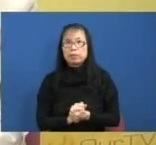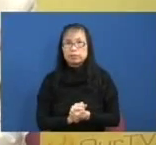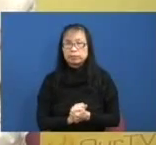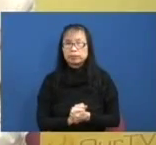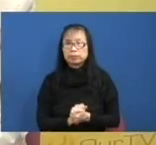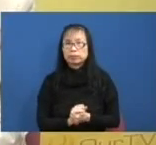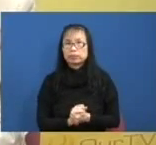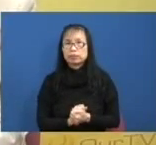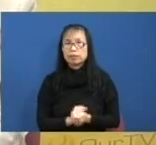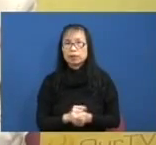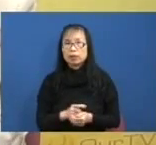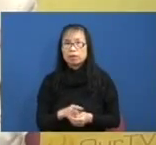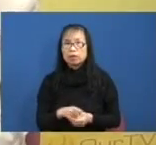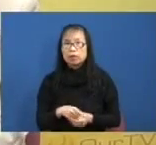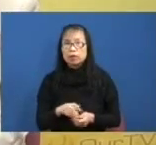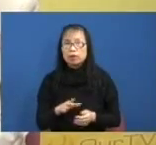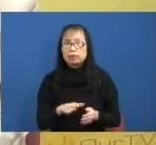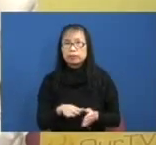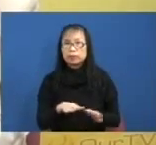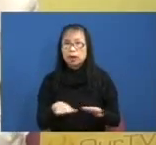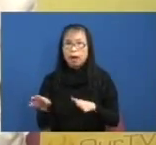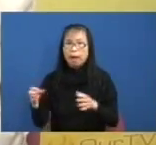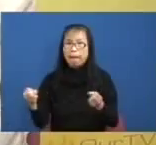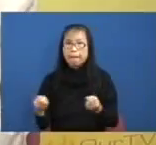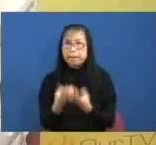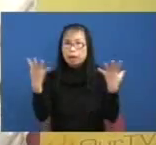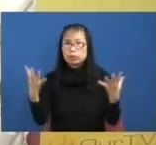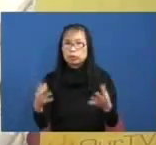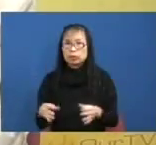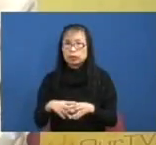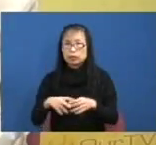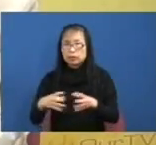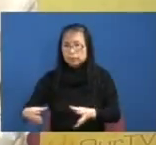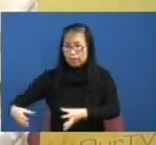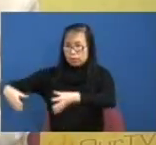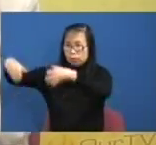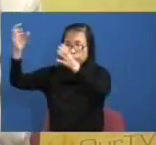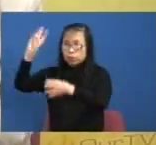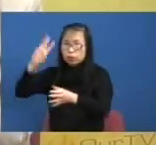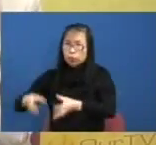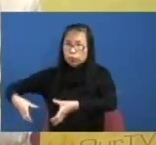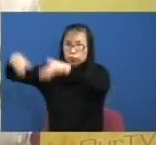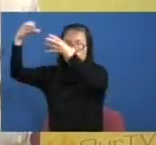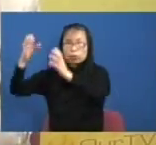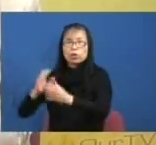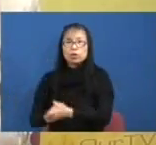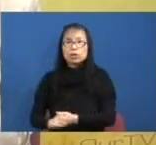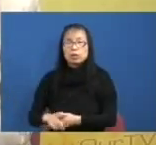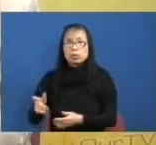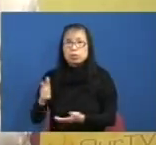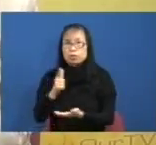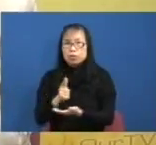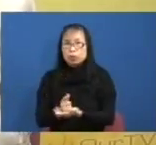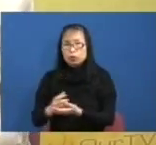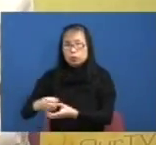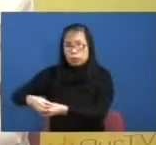度啊，即係海皮嗰邊咧爆咗條大水管，咁你又出咗好大問題。即係我諗啲主要幹道咯，但係主要